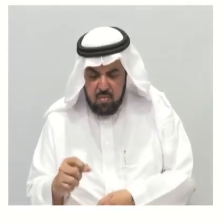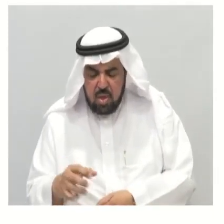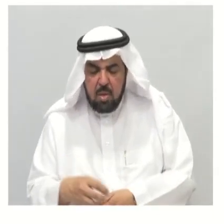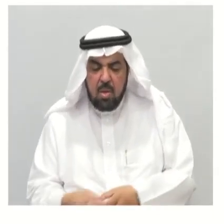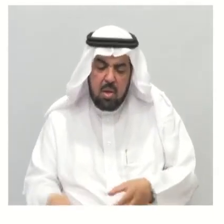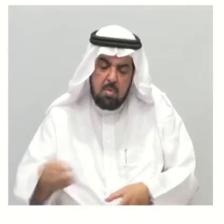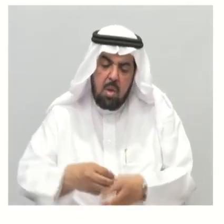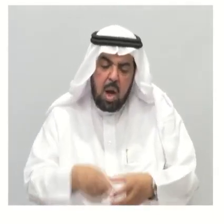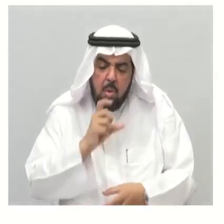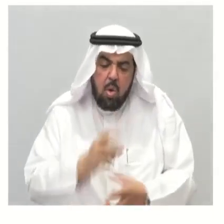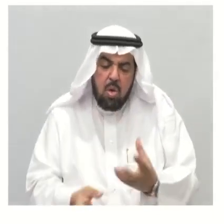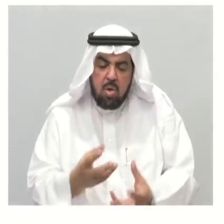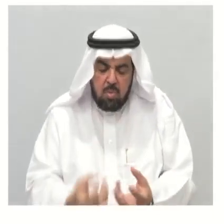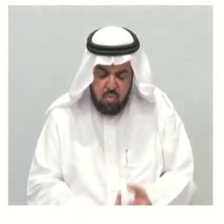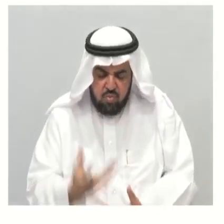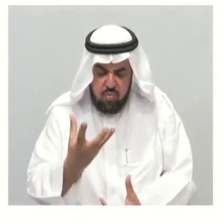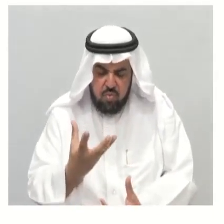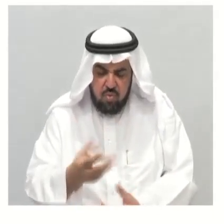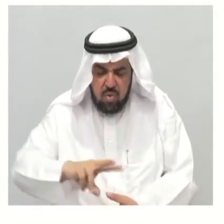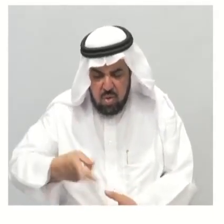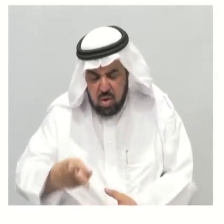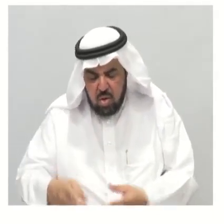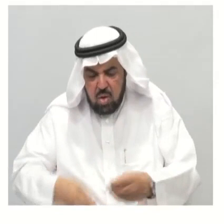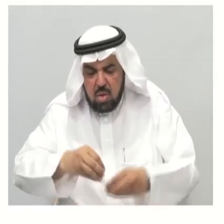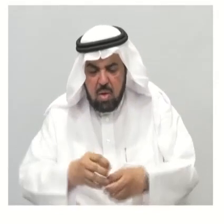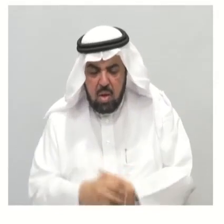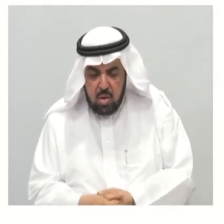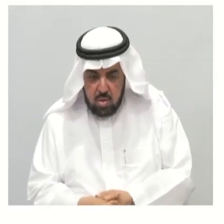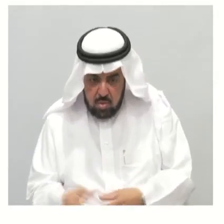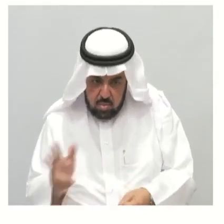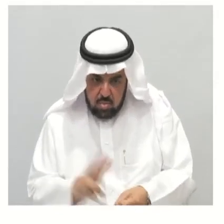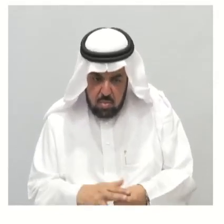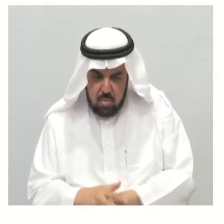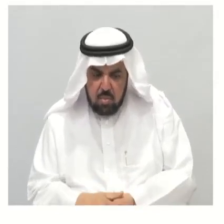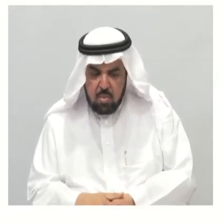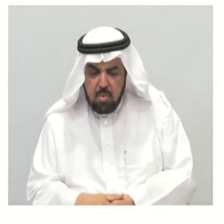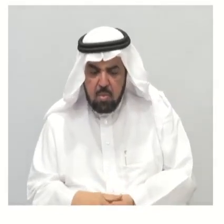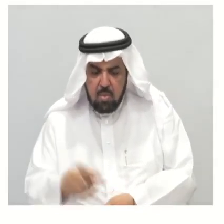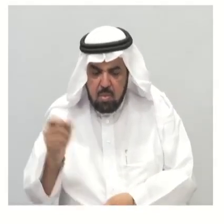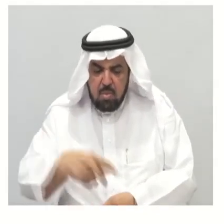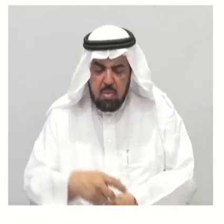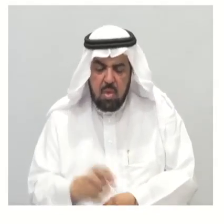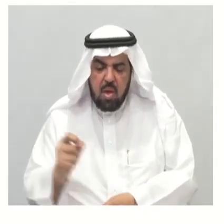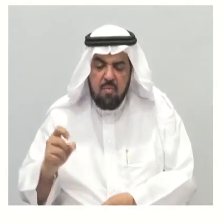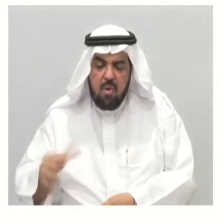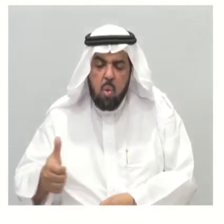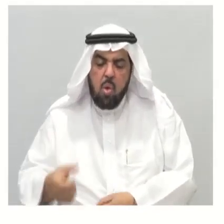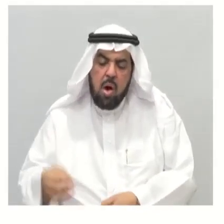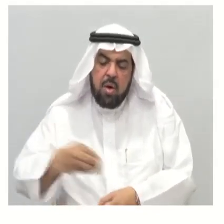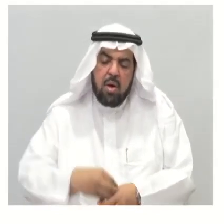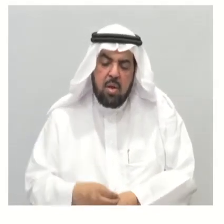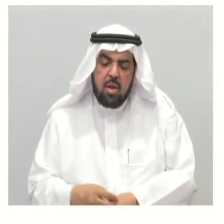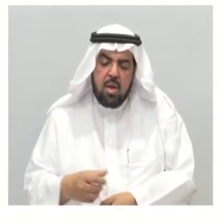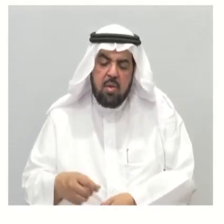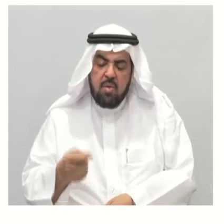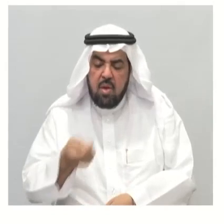جديدة، إنه تغير كيميائي. لنعيد الفيديو مرة أخرى. لاحظ عند الذوبان ماذا يحدث؟